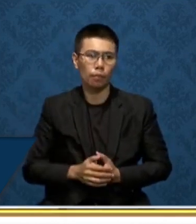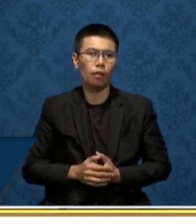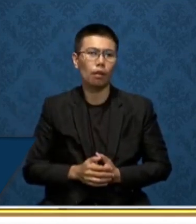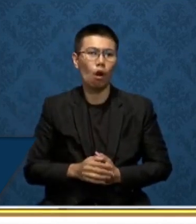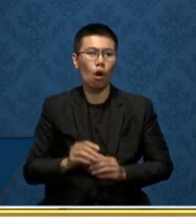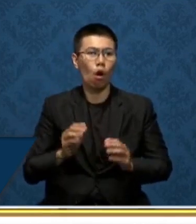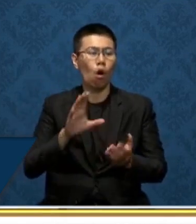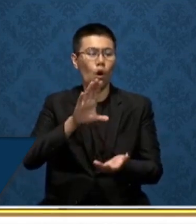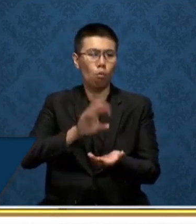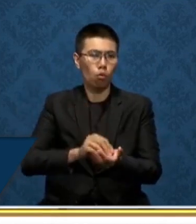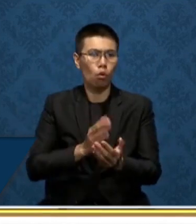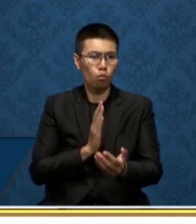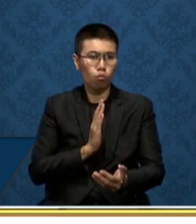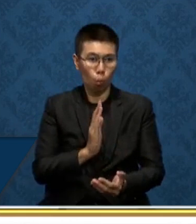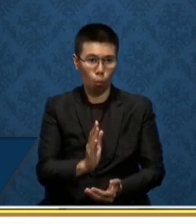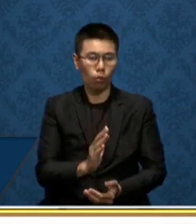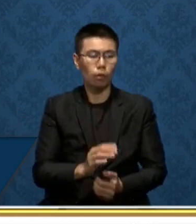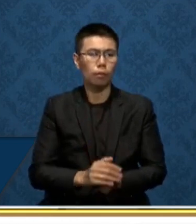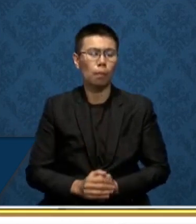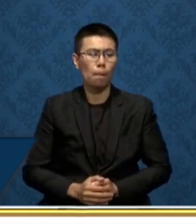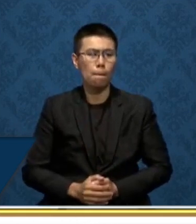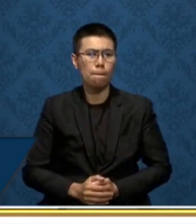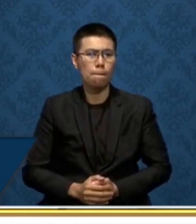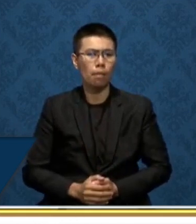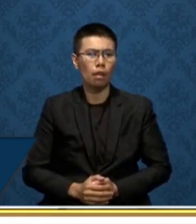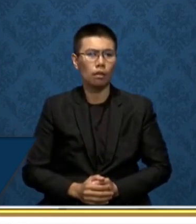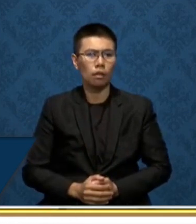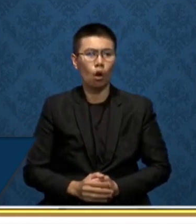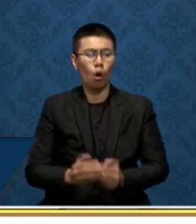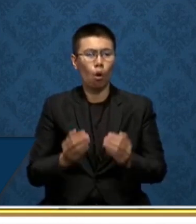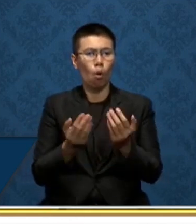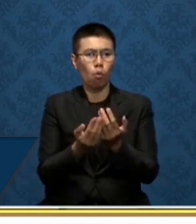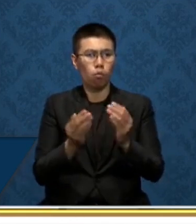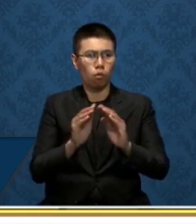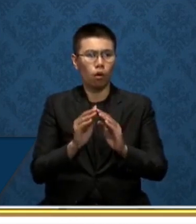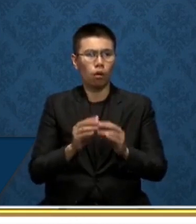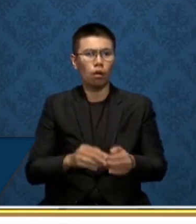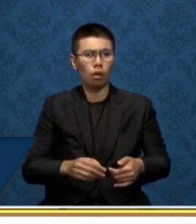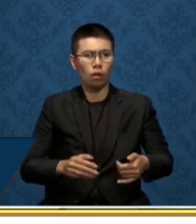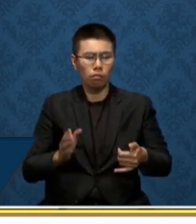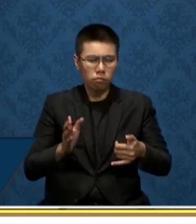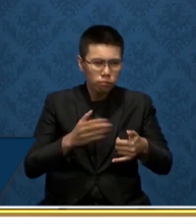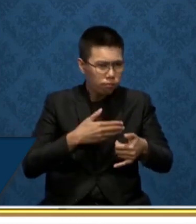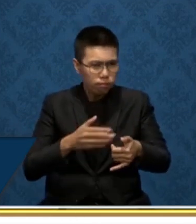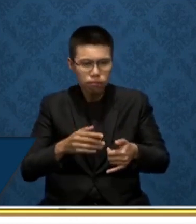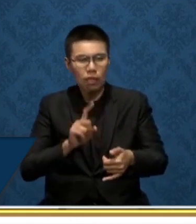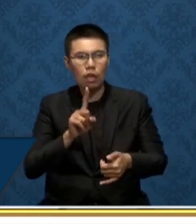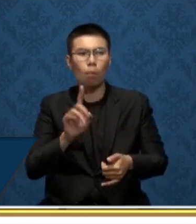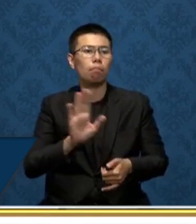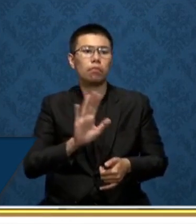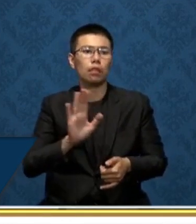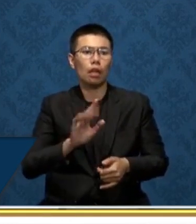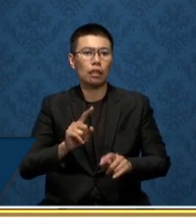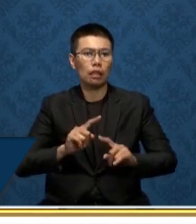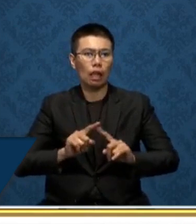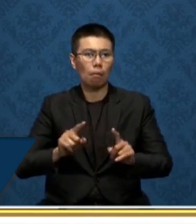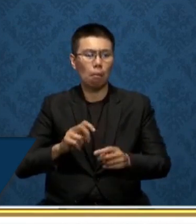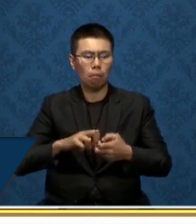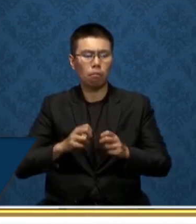ครับเพราะความรุนแรงทางในครอบครัวเนี่ยไม่ใช่การทำร้ายร่างกายเพียงอย่างเดียวนะครับสไลด์ถัดไปนะ